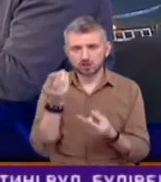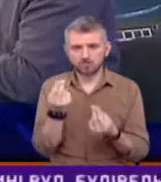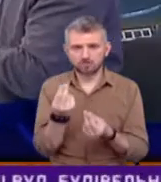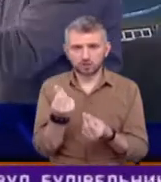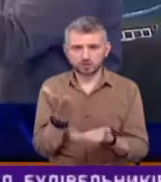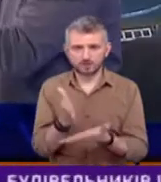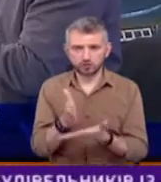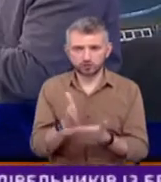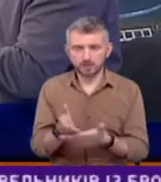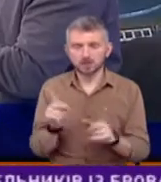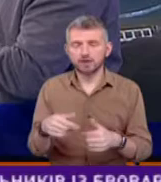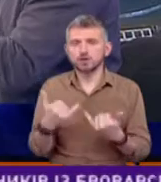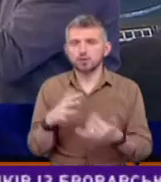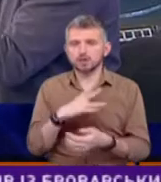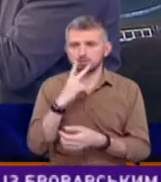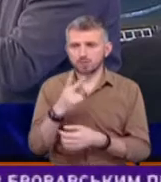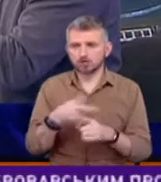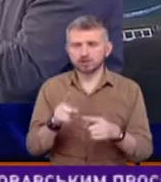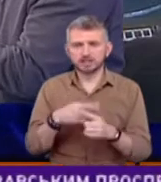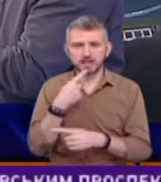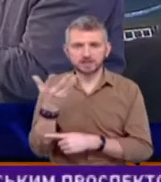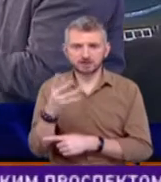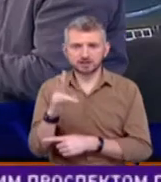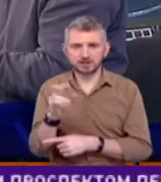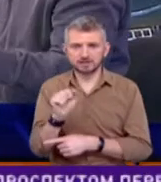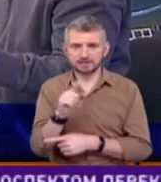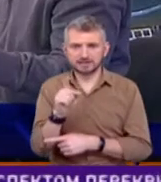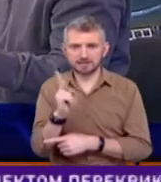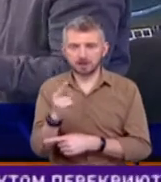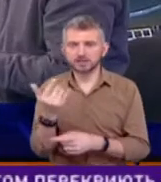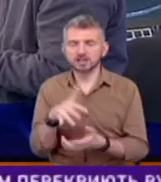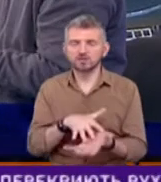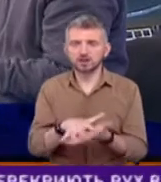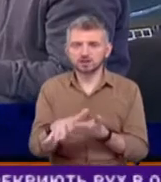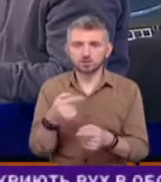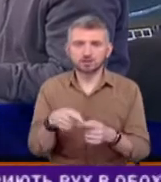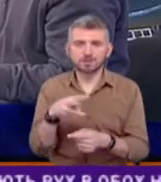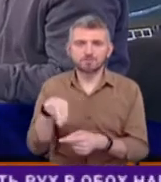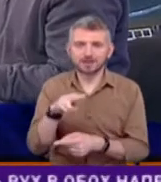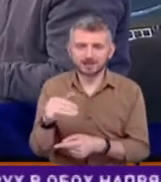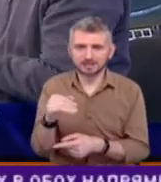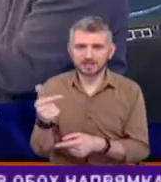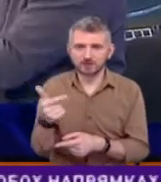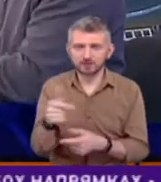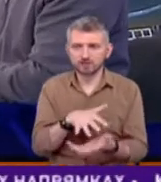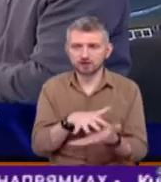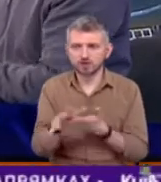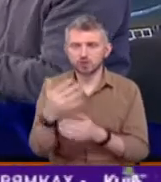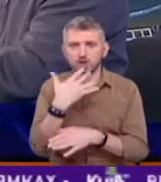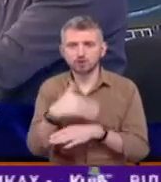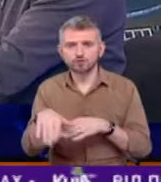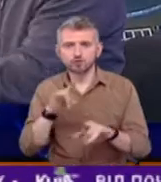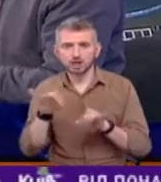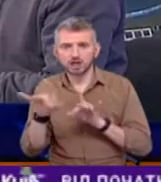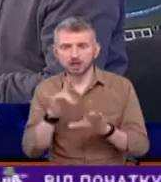існування. Оскільки ми навіть сьогодні бачили цей звіт НАЗК попередній, скільки витрачено. Це мільярди гривень витрачаються на зовнішню рекламу,